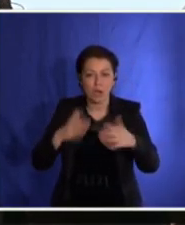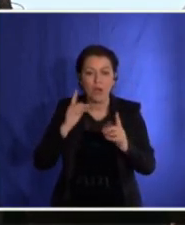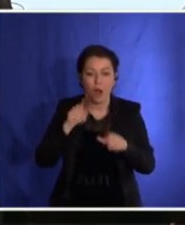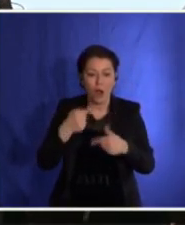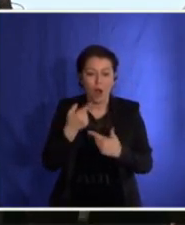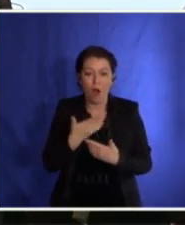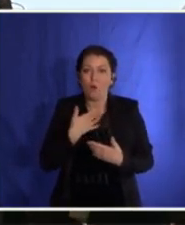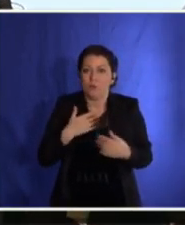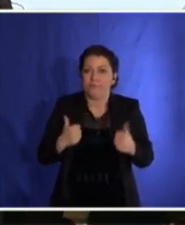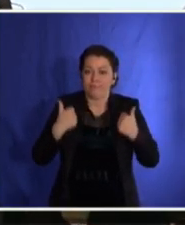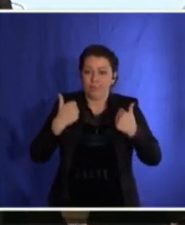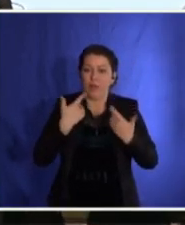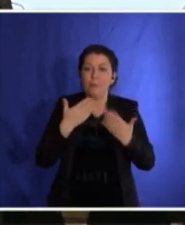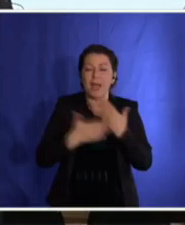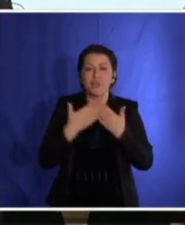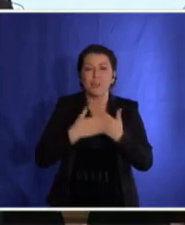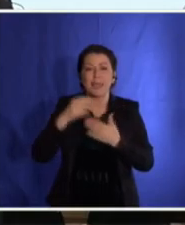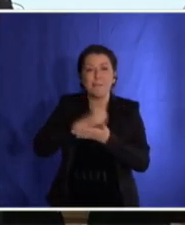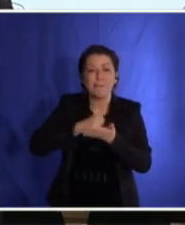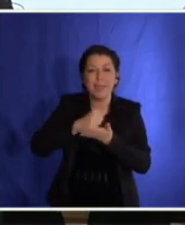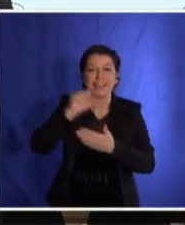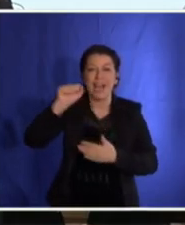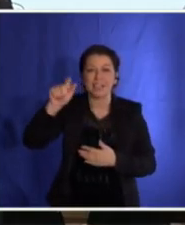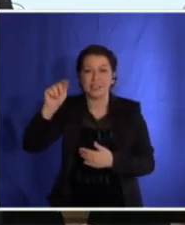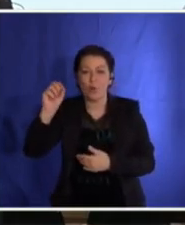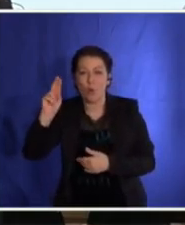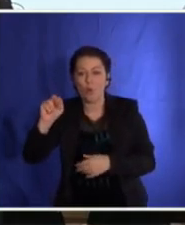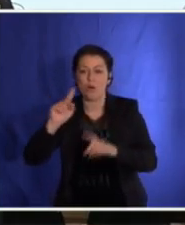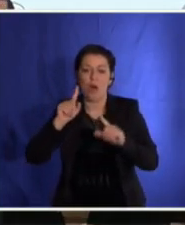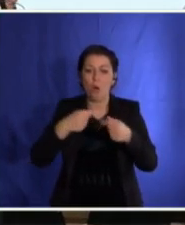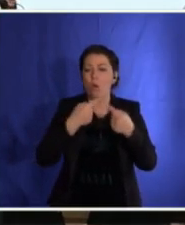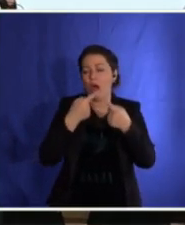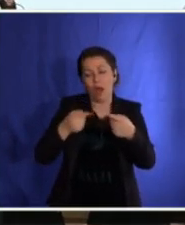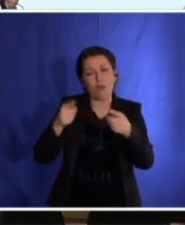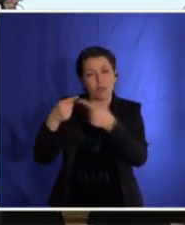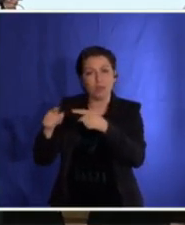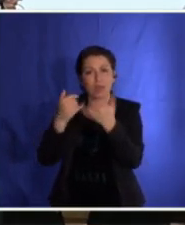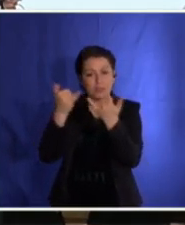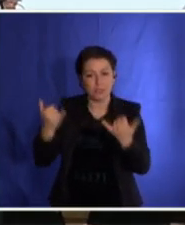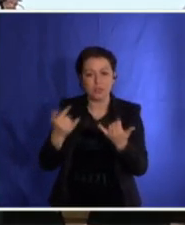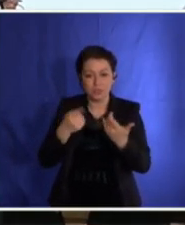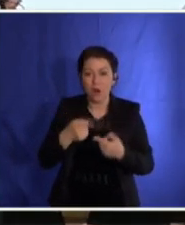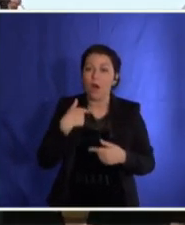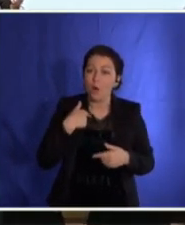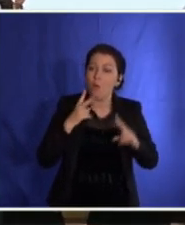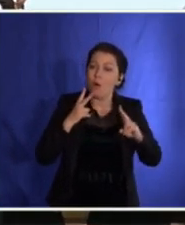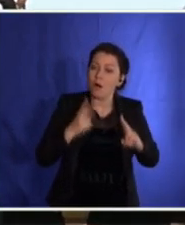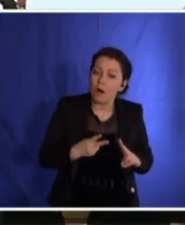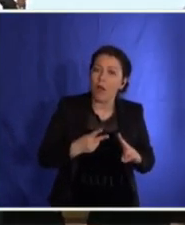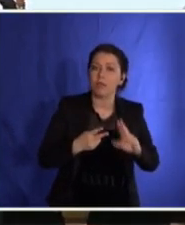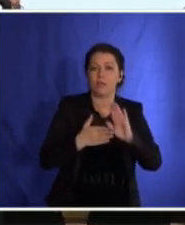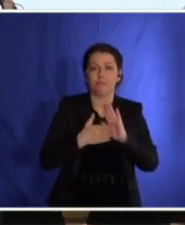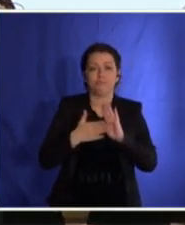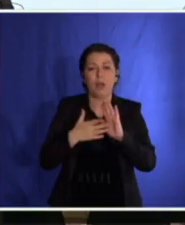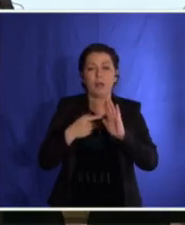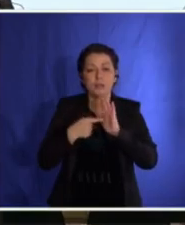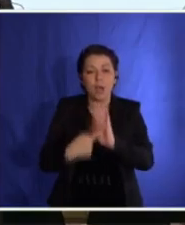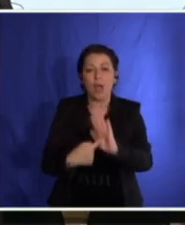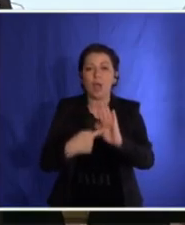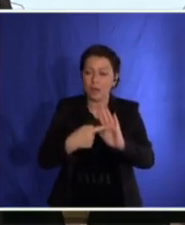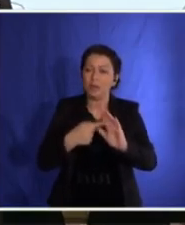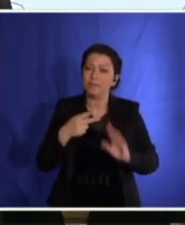wie MedAustron oder anderes, genau der Garant dafür, dass nicht nur die Forschungsprojekte da sind, sondern dass auch